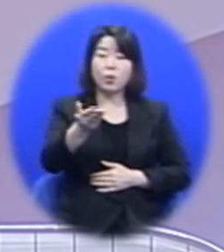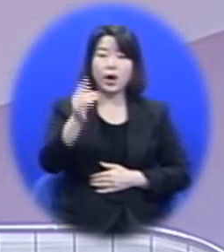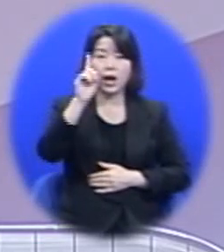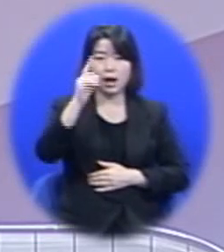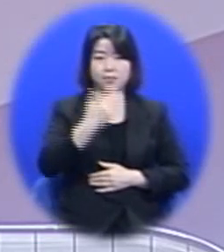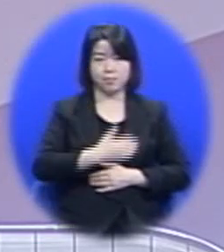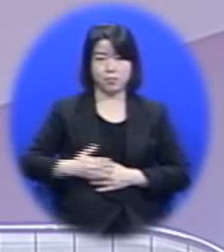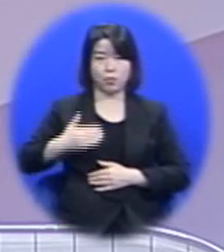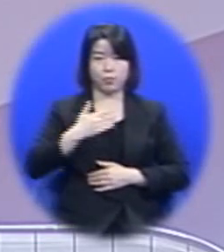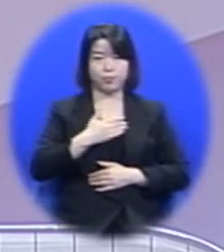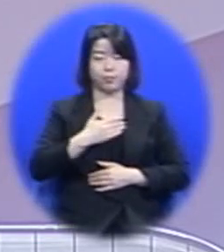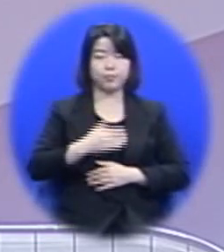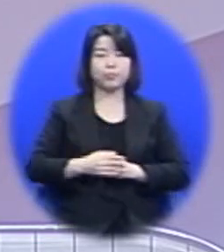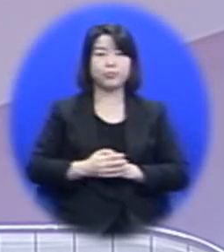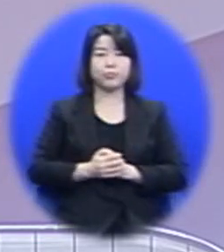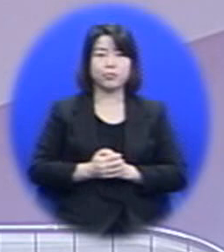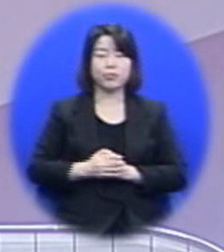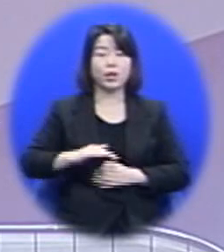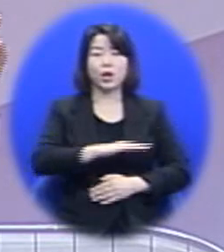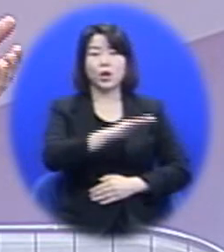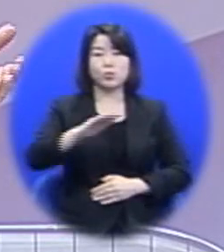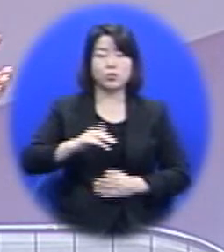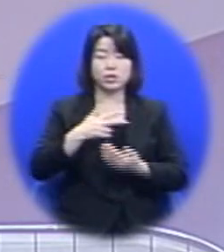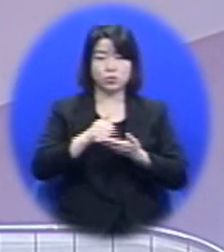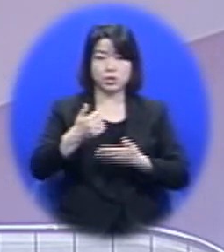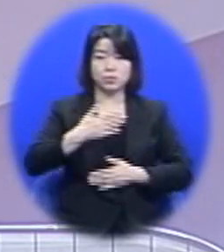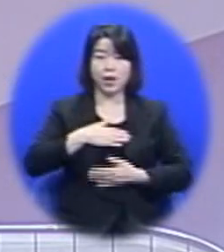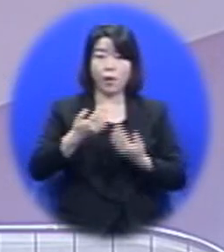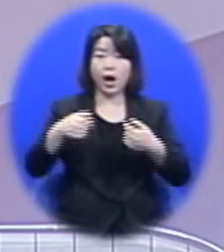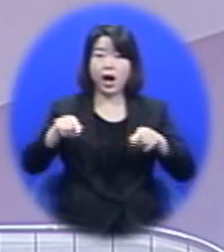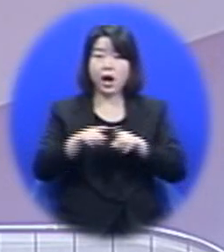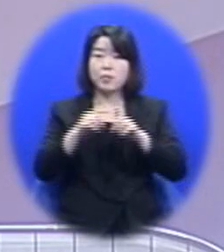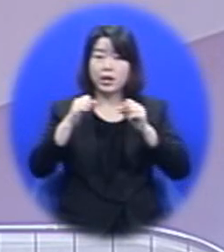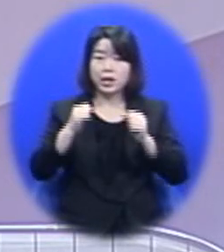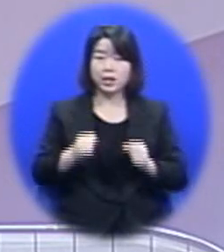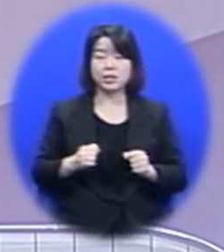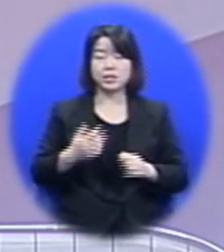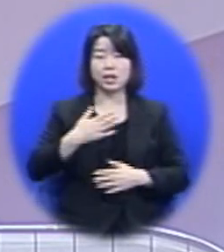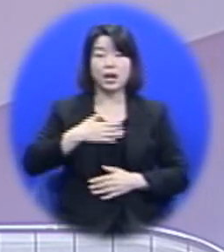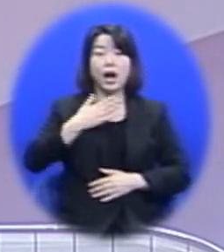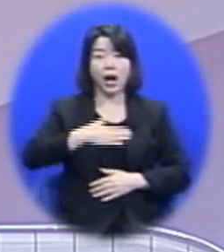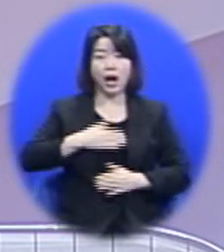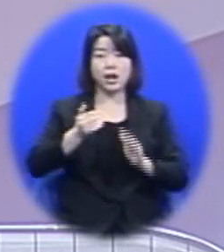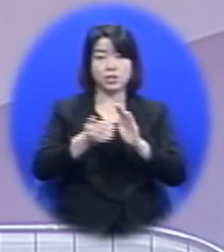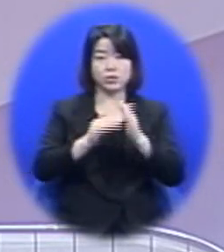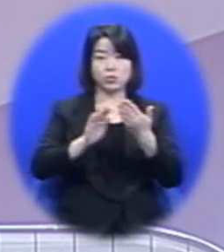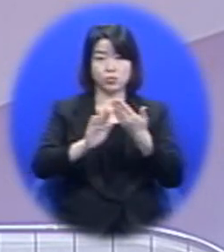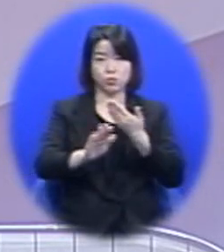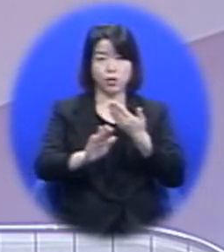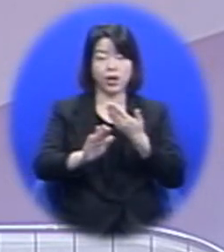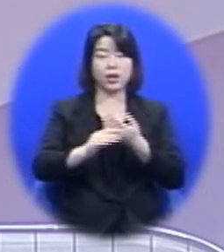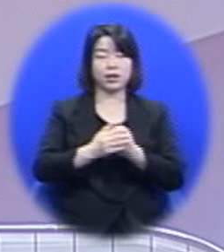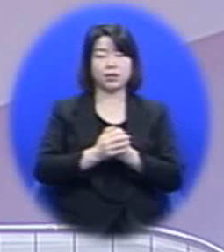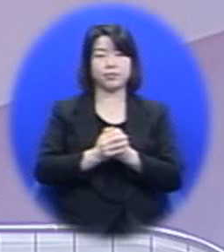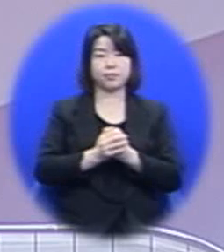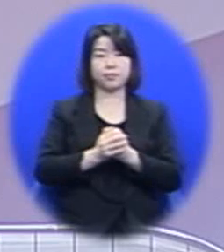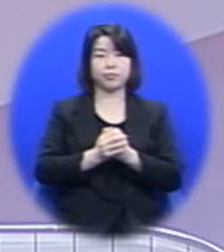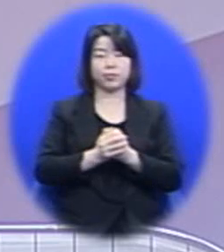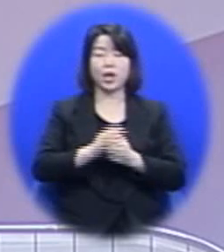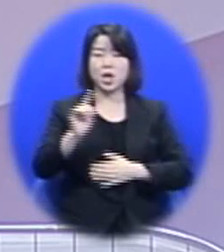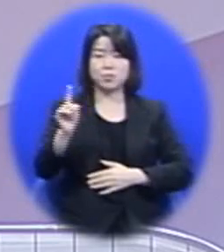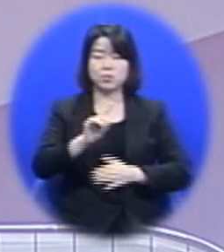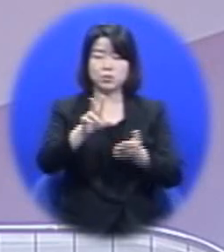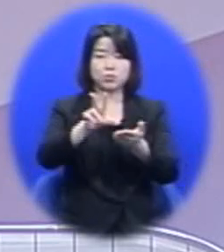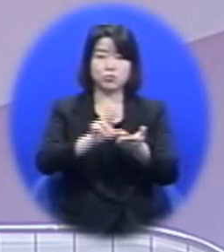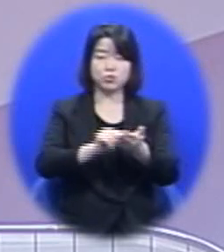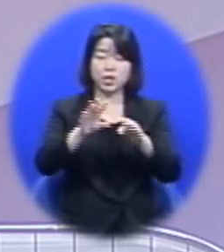몸이잖아. 우리 주님이 나와 함께 계시는 것을 내가 알고 나면 그 다음에는 무슨